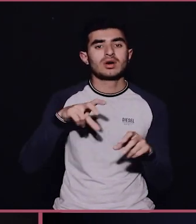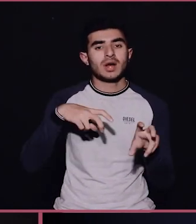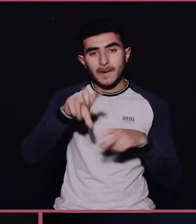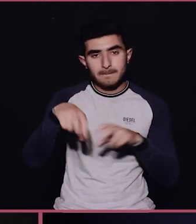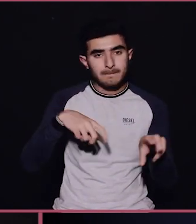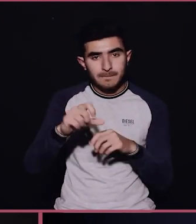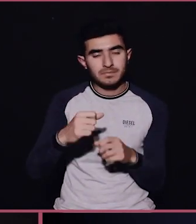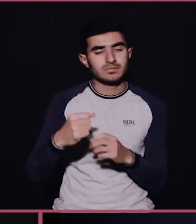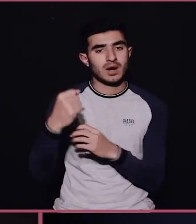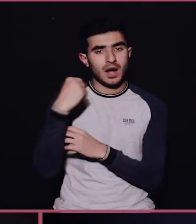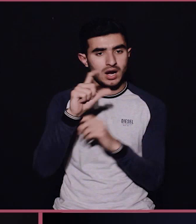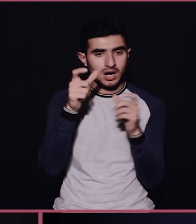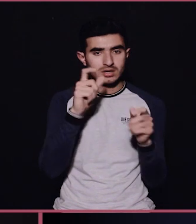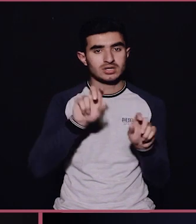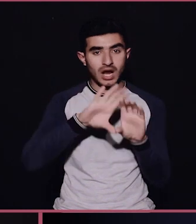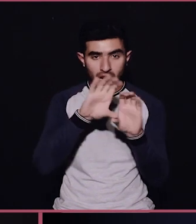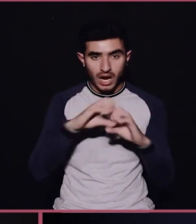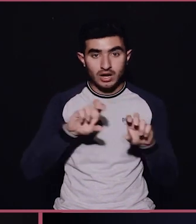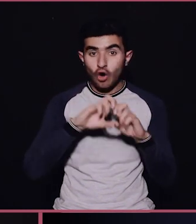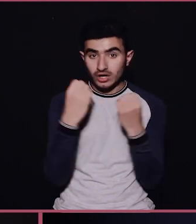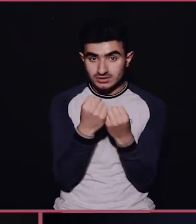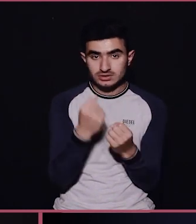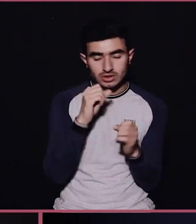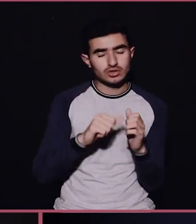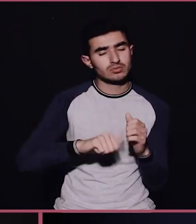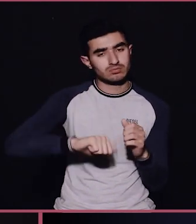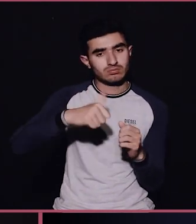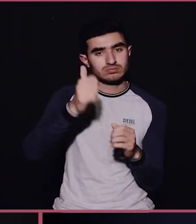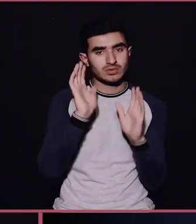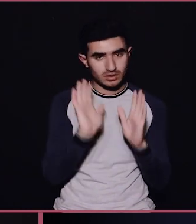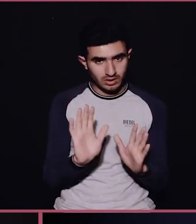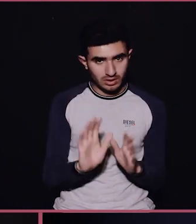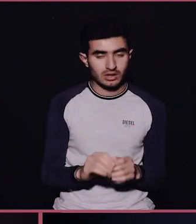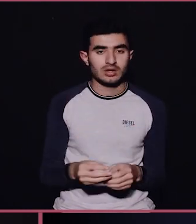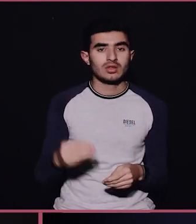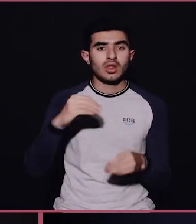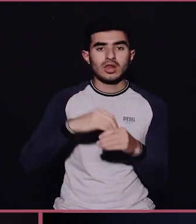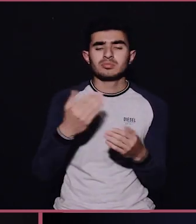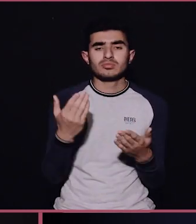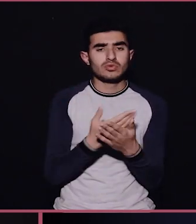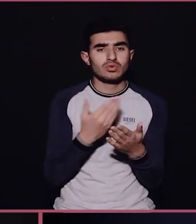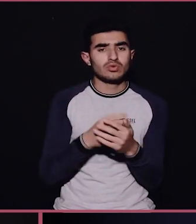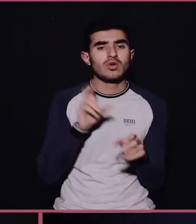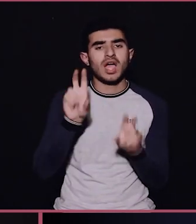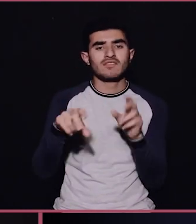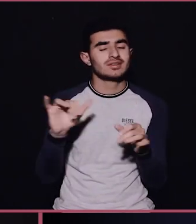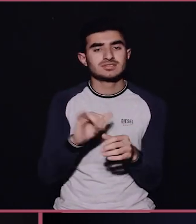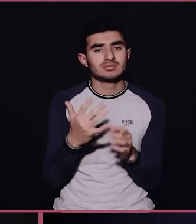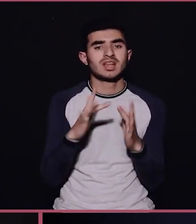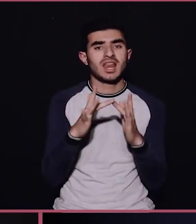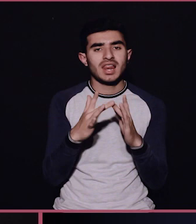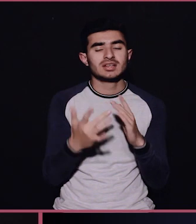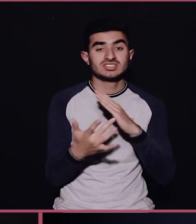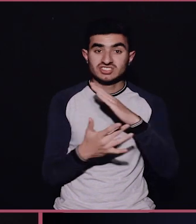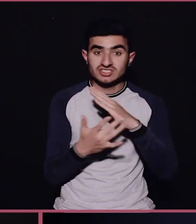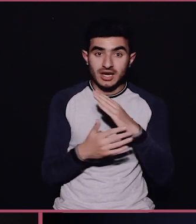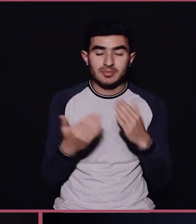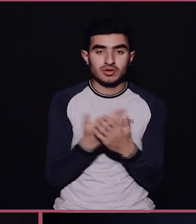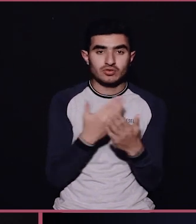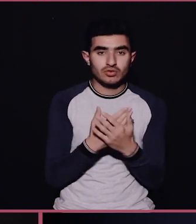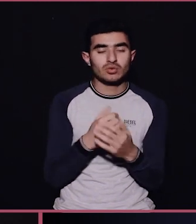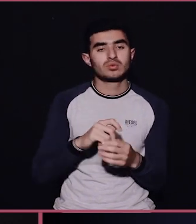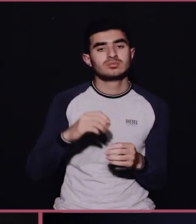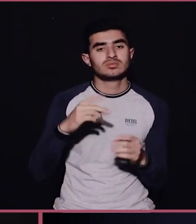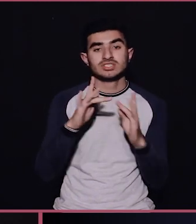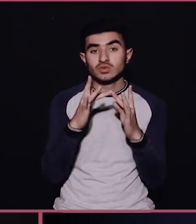وہ سفسٹیکیٹڈ ہوتے جا رہے ہیں. آپ کی وینچر کیپٹلسٹ فرم پچھلے 5 سال کے اندر پاکستان میں بہت ایکٹیو رہی ہیں، اور ان کی میجورٹی جو انویسٹمنٹس